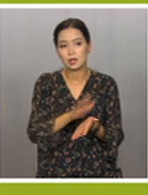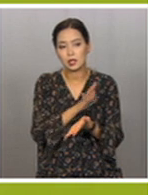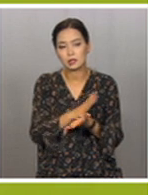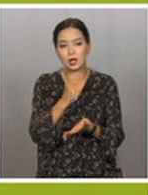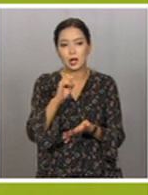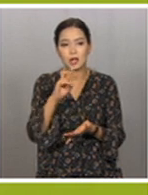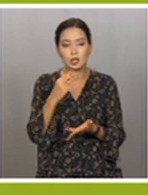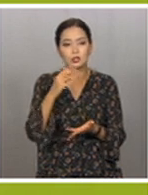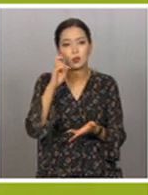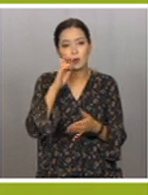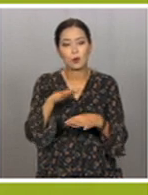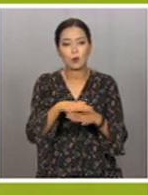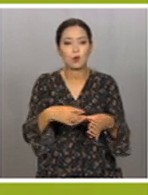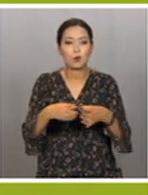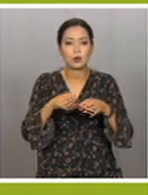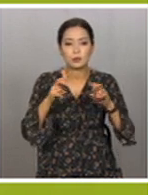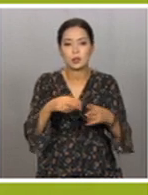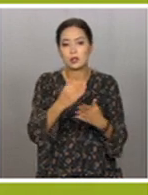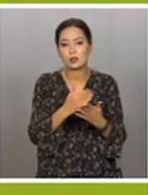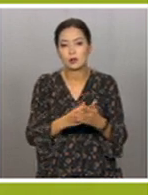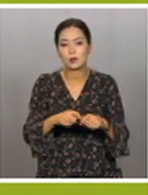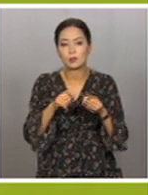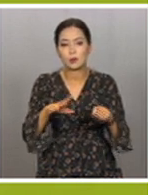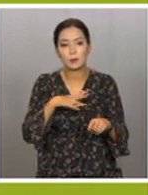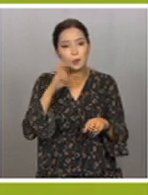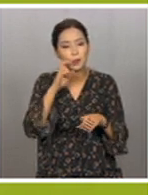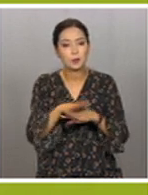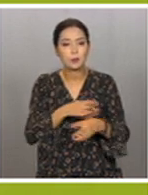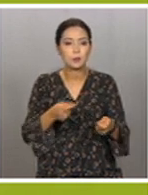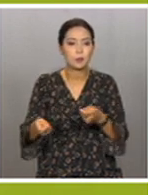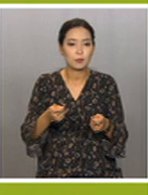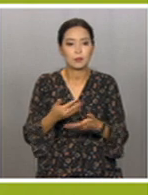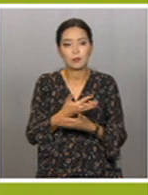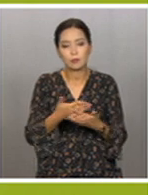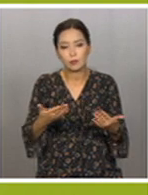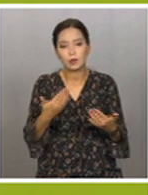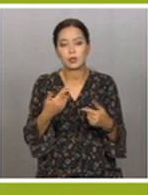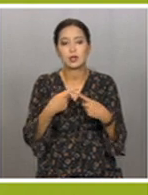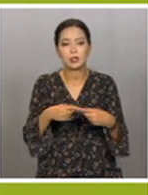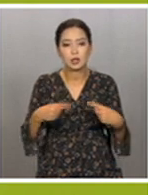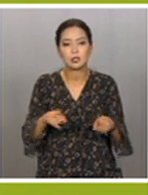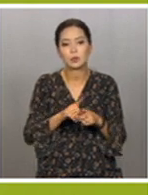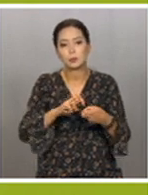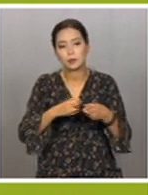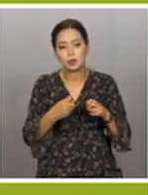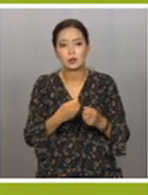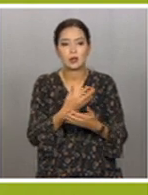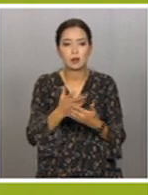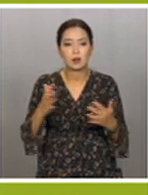бағдарламасы жарияланды. Бағдарламада мемлекетті басқару, білім, құқық, тағы басқа мәселелер